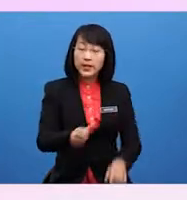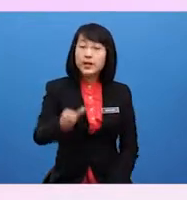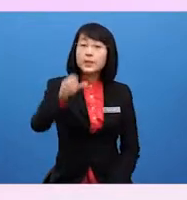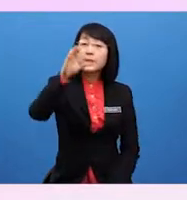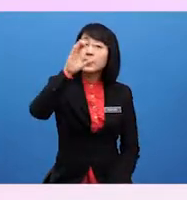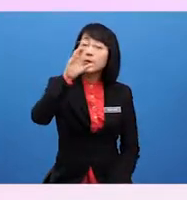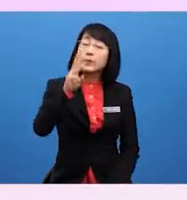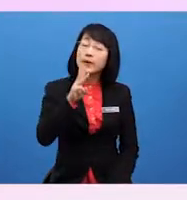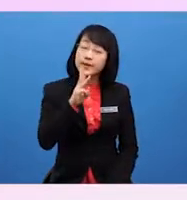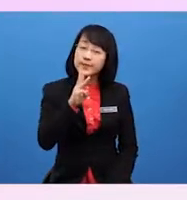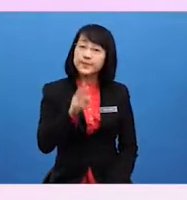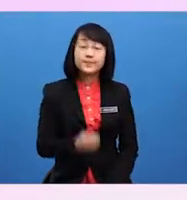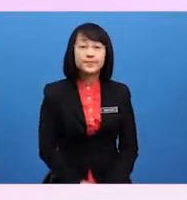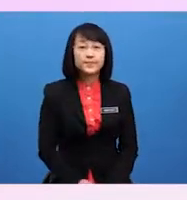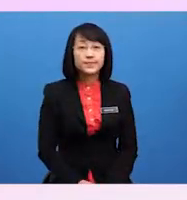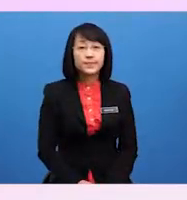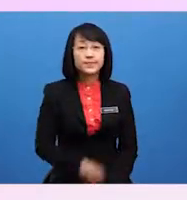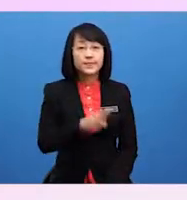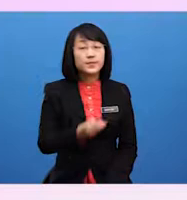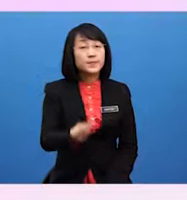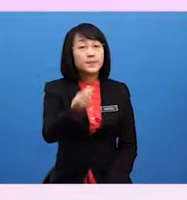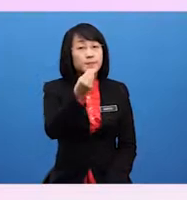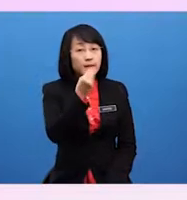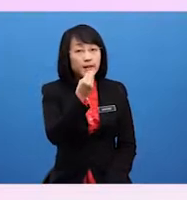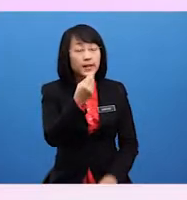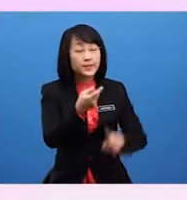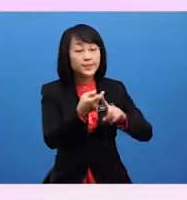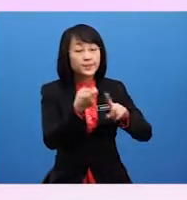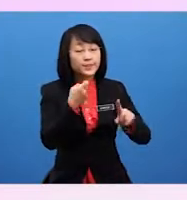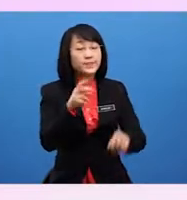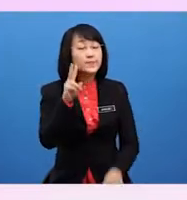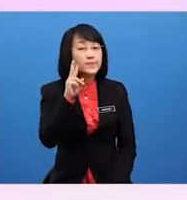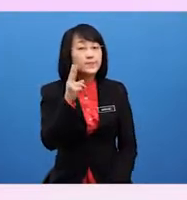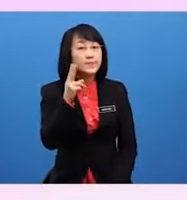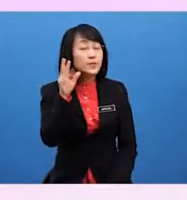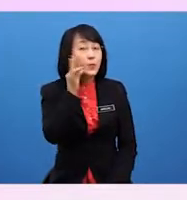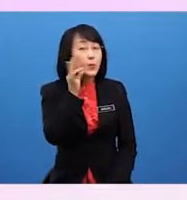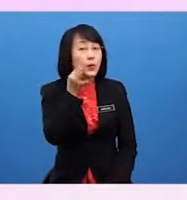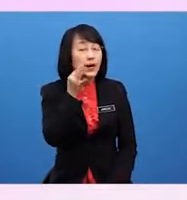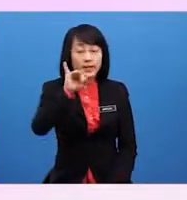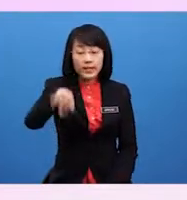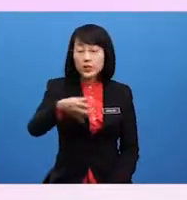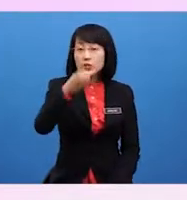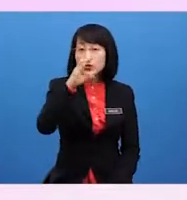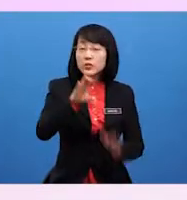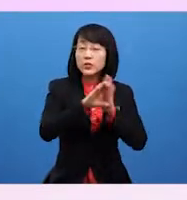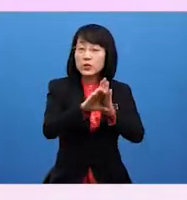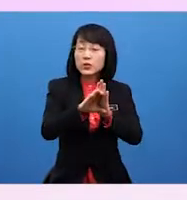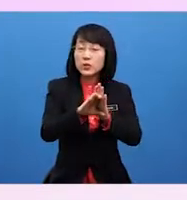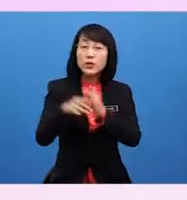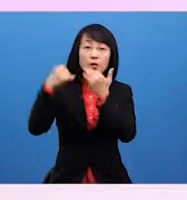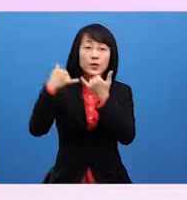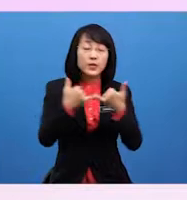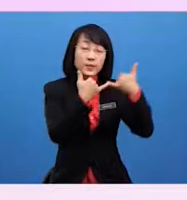secara terus serta memakan makanan dari buah-buahan berjus seperti tembikai dan